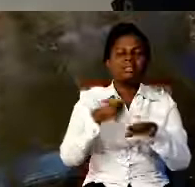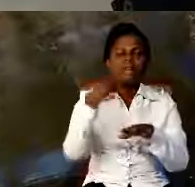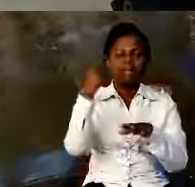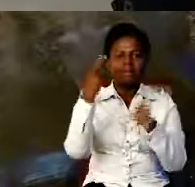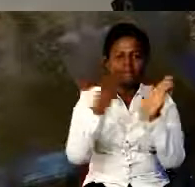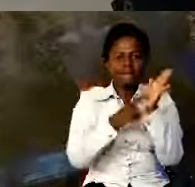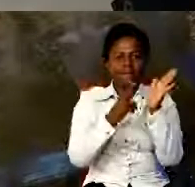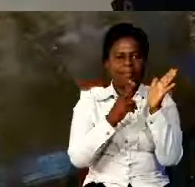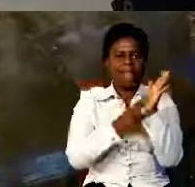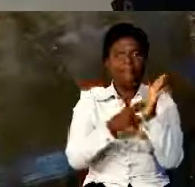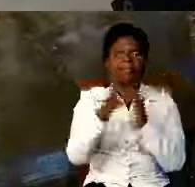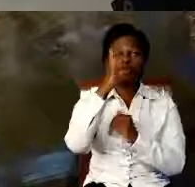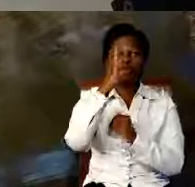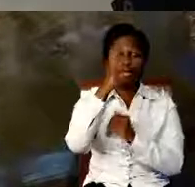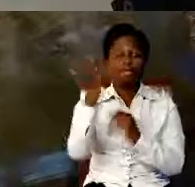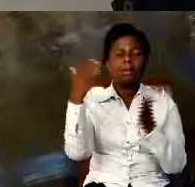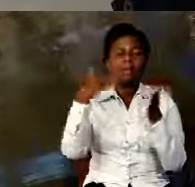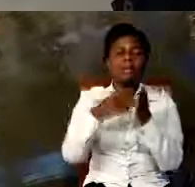tuendelee kubarikiwa.